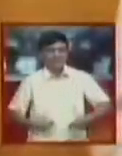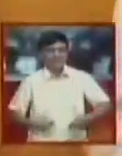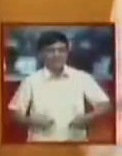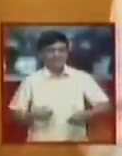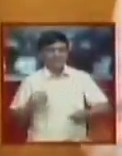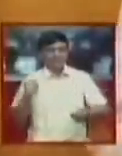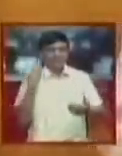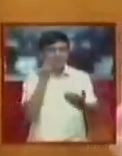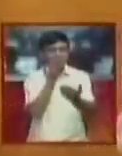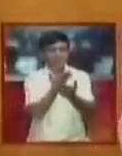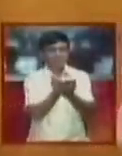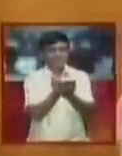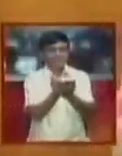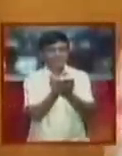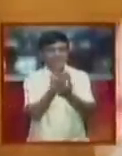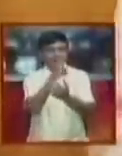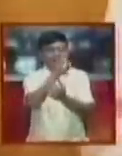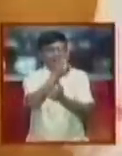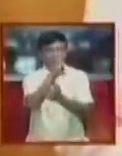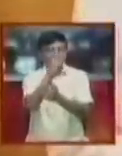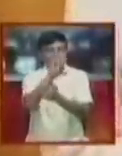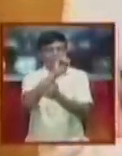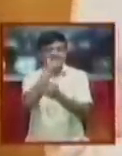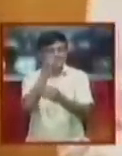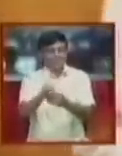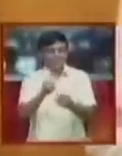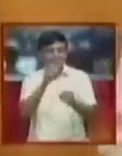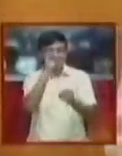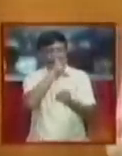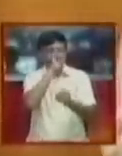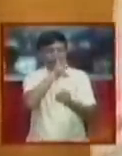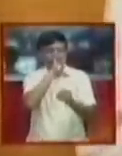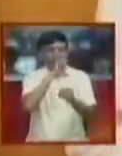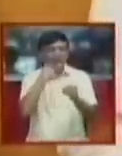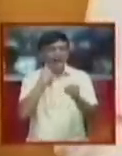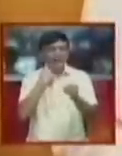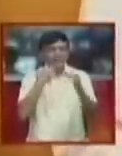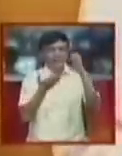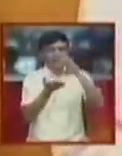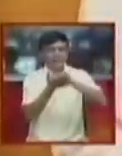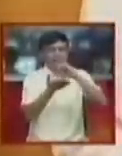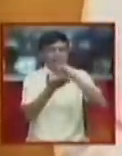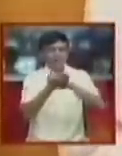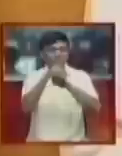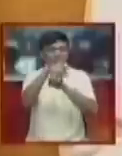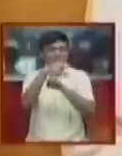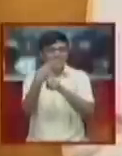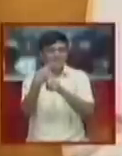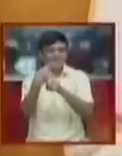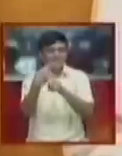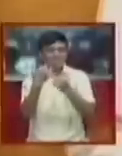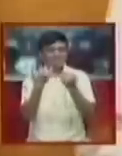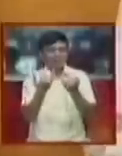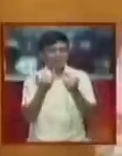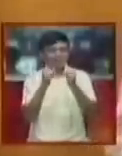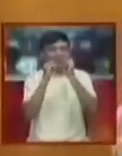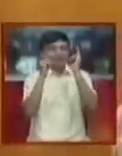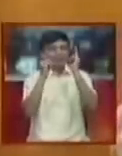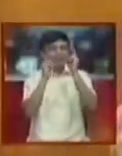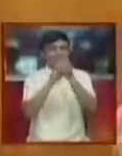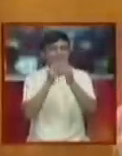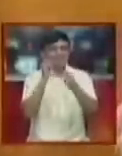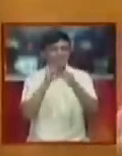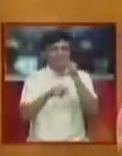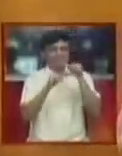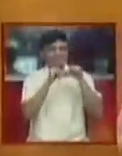nang dumating tayo, 62% lamang ng mga Pilipino ang naka-enroll sa PhilHealth. Ang masaklap, hindi pa